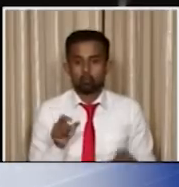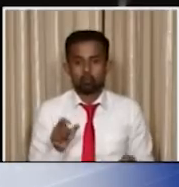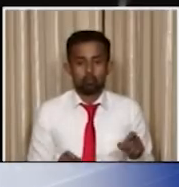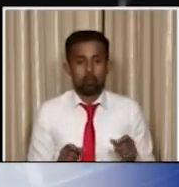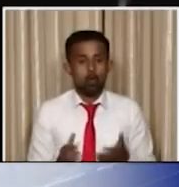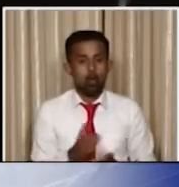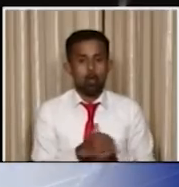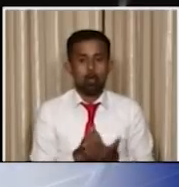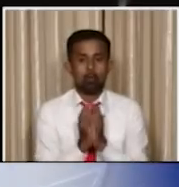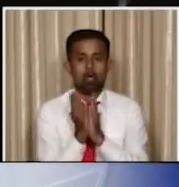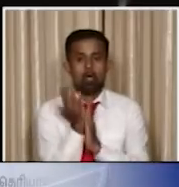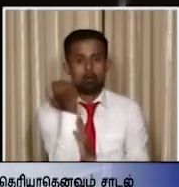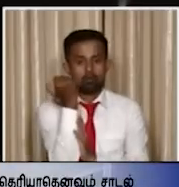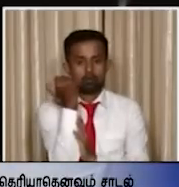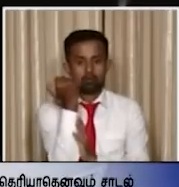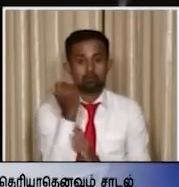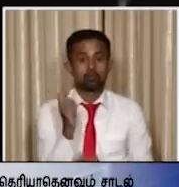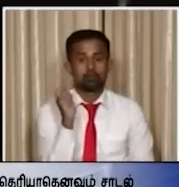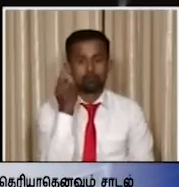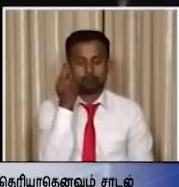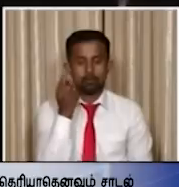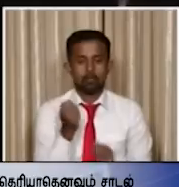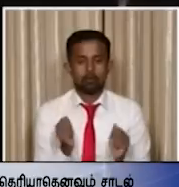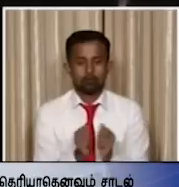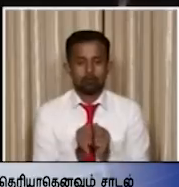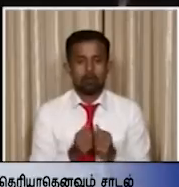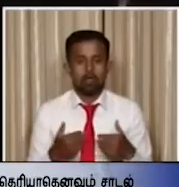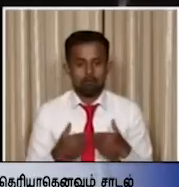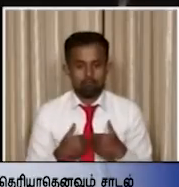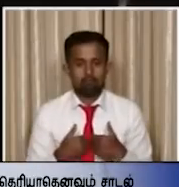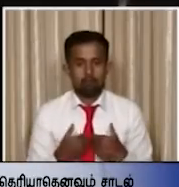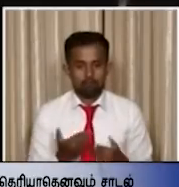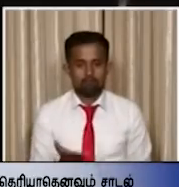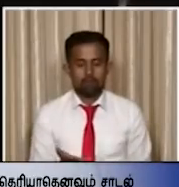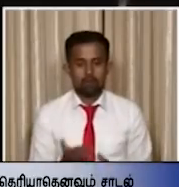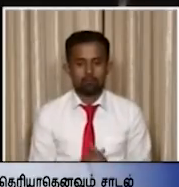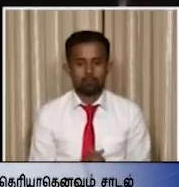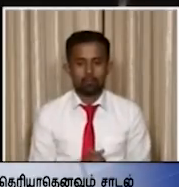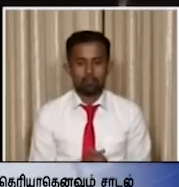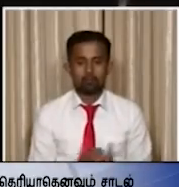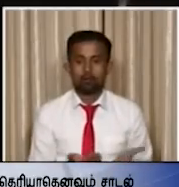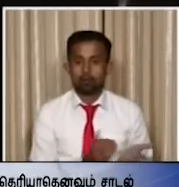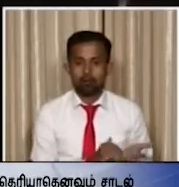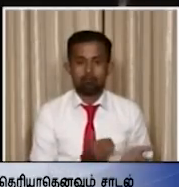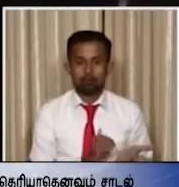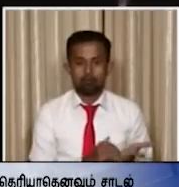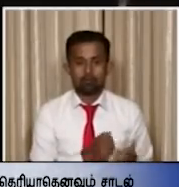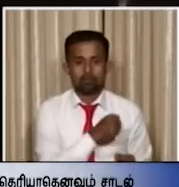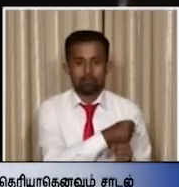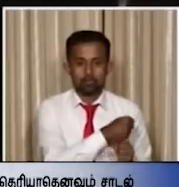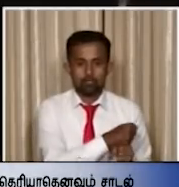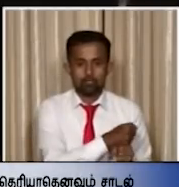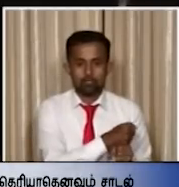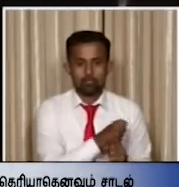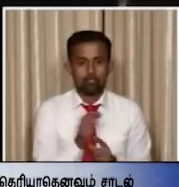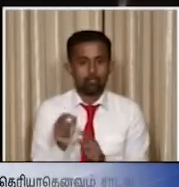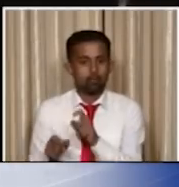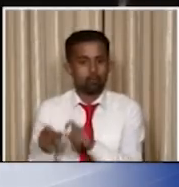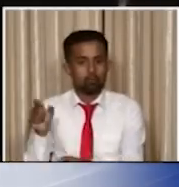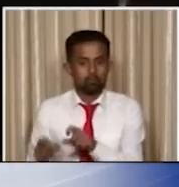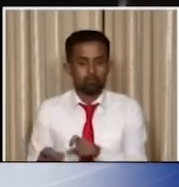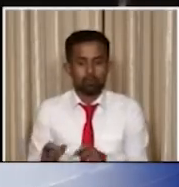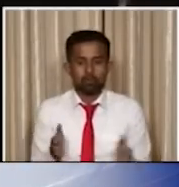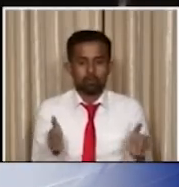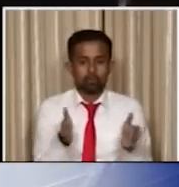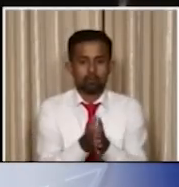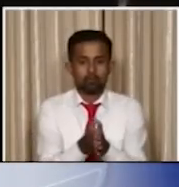மீறி வெளியே சென்று ஊடகர்களுக்கு சமஷ்டியை பெறாமல் நாம் முடிவுறுத்த மாட்டோம் என கூறுகின்றார். சகோதரர்களுக்கு